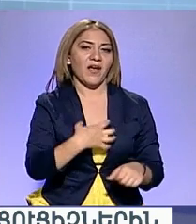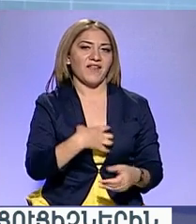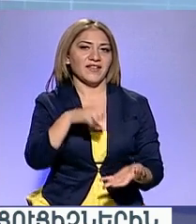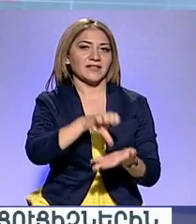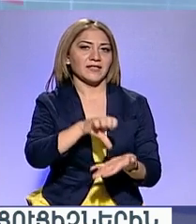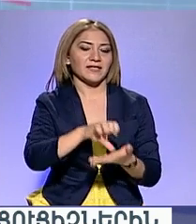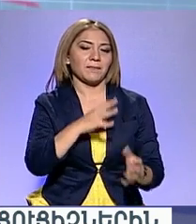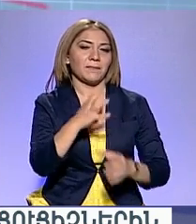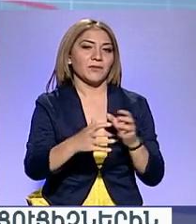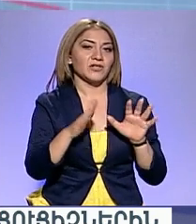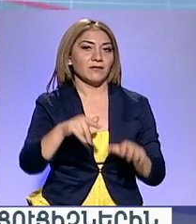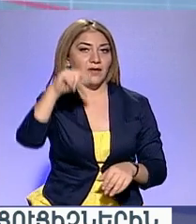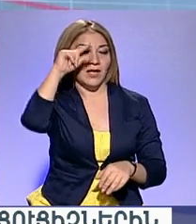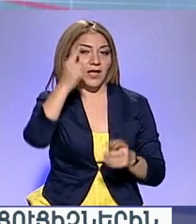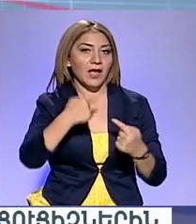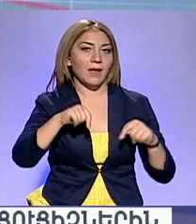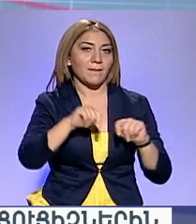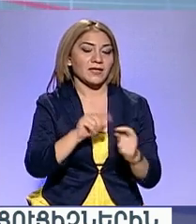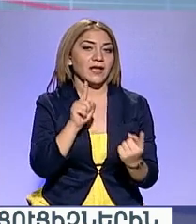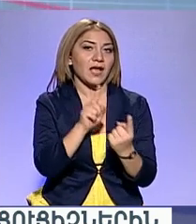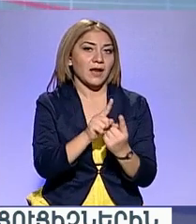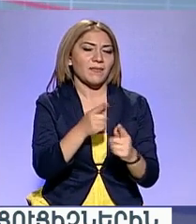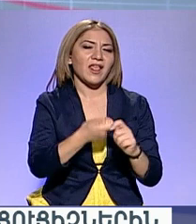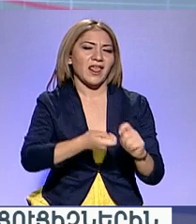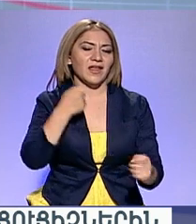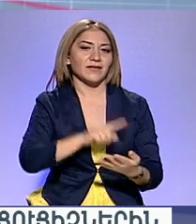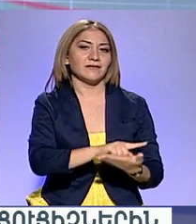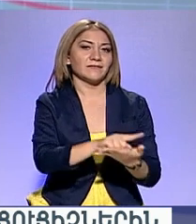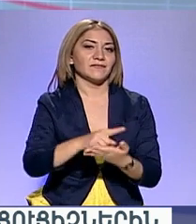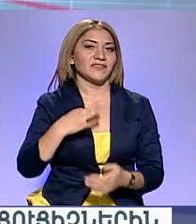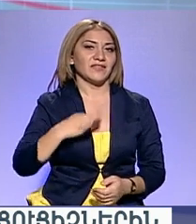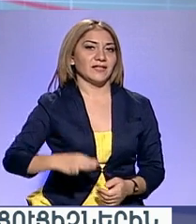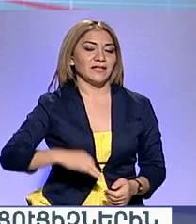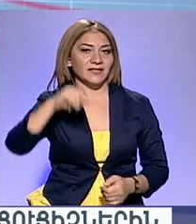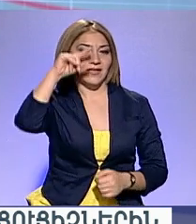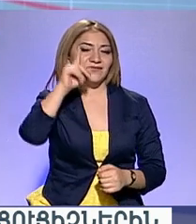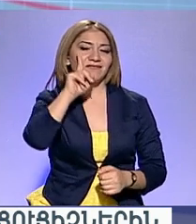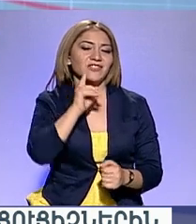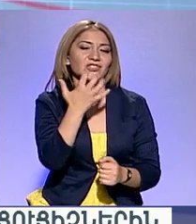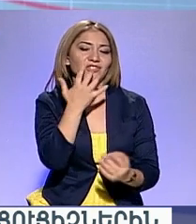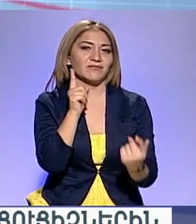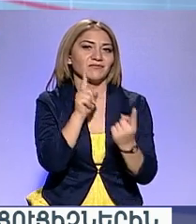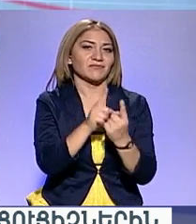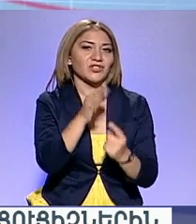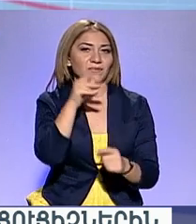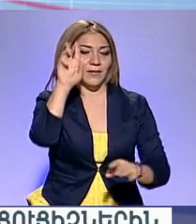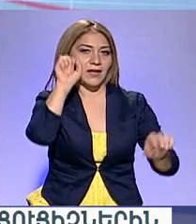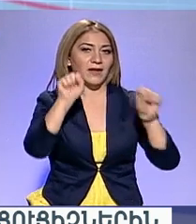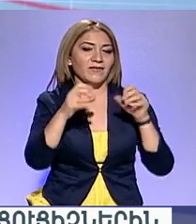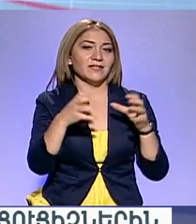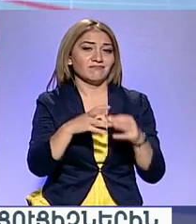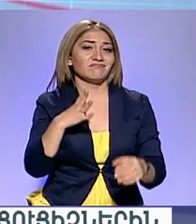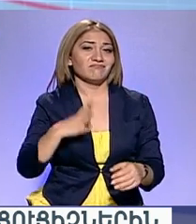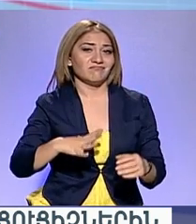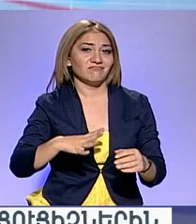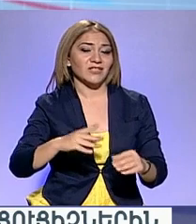միջազգային հարթակներում։ Հայ համայնքի հետ հանդիպումը նախատեսվածից երկար է տևել ֆրանսահայերի ջերմ ընդունելության արդյունքում կառավարական պատվիրակությունը